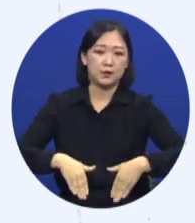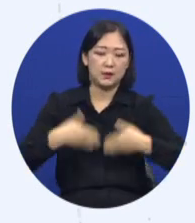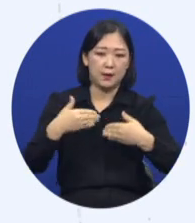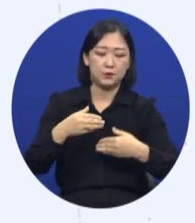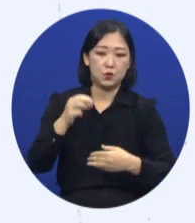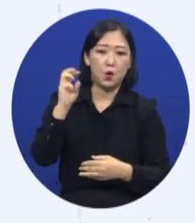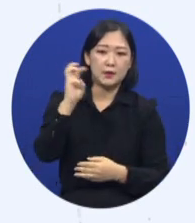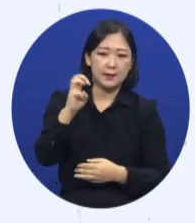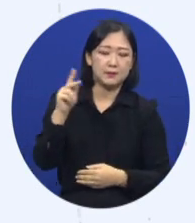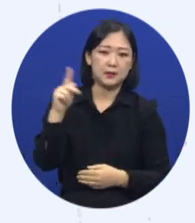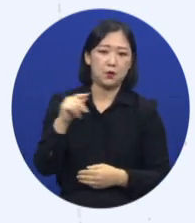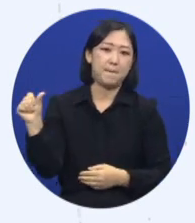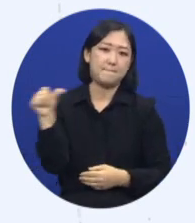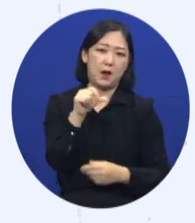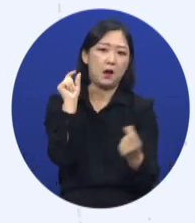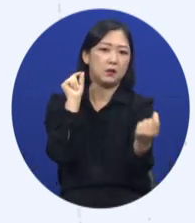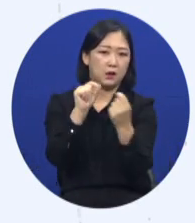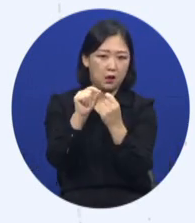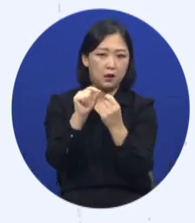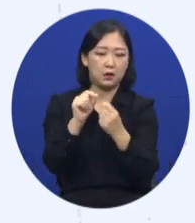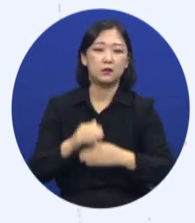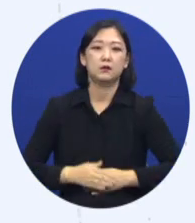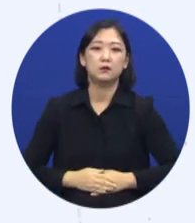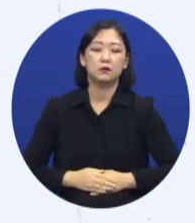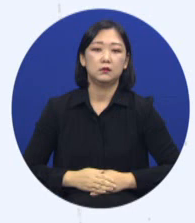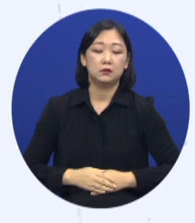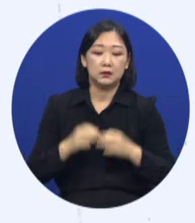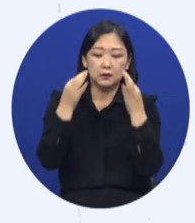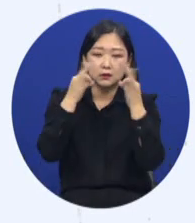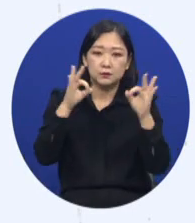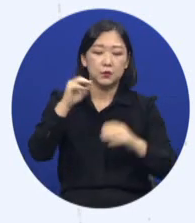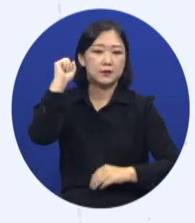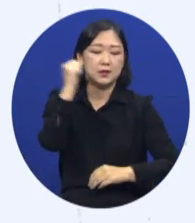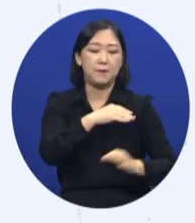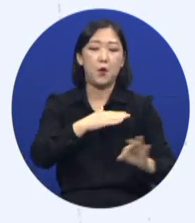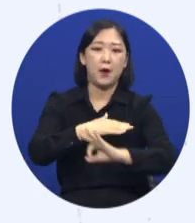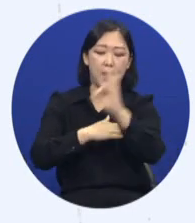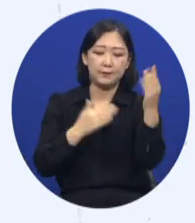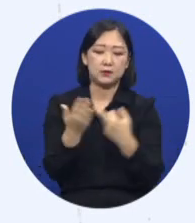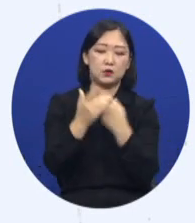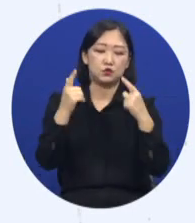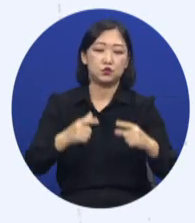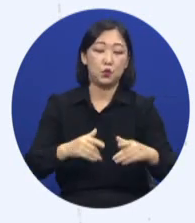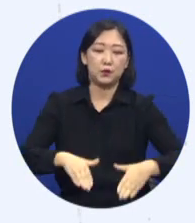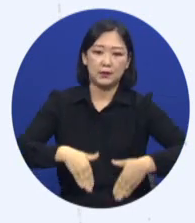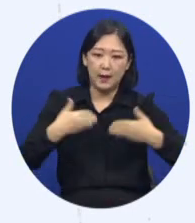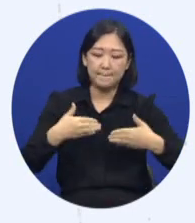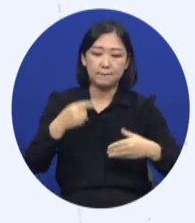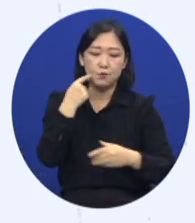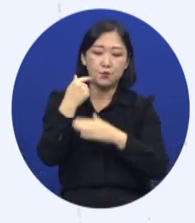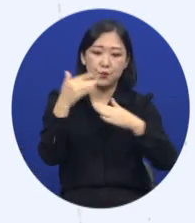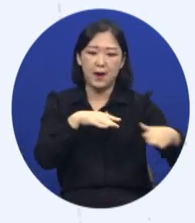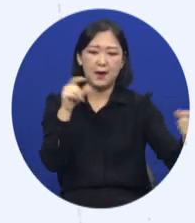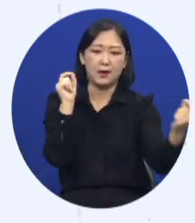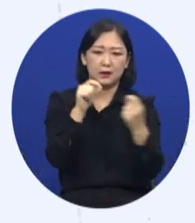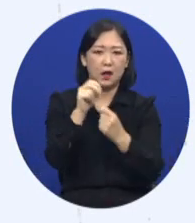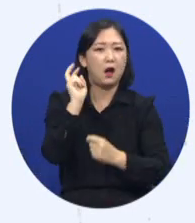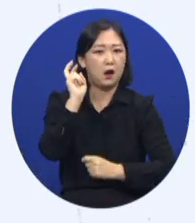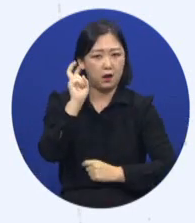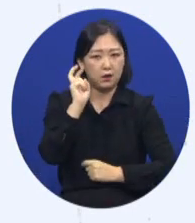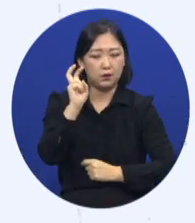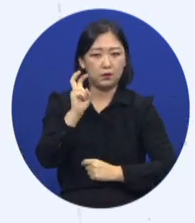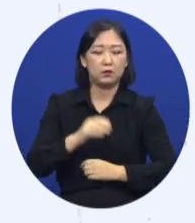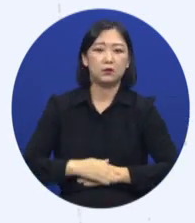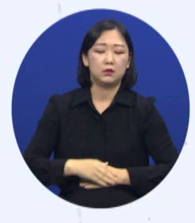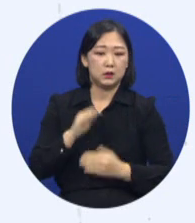30km 부근으로 빠르게 다가오겠습니다. 금요일 새벽부터 아침 사이에는 제주도 남쪽 해상에 최근접할 것으로